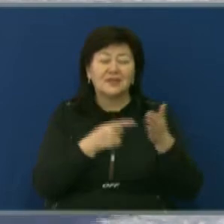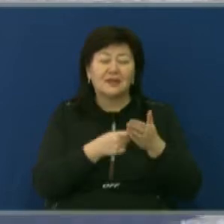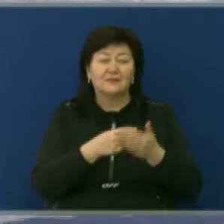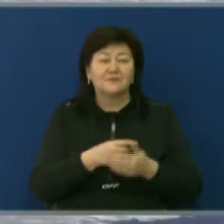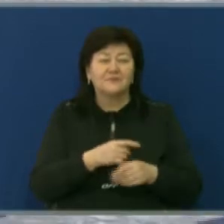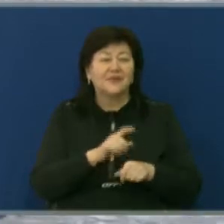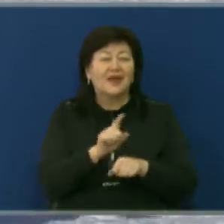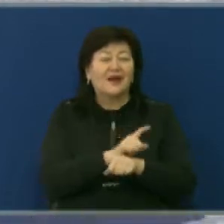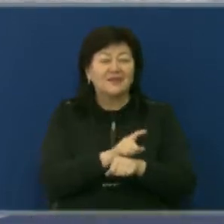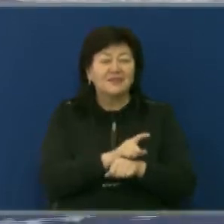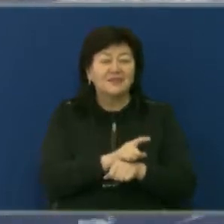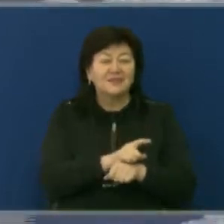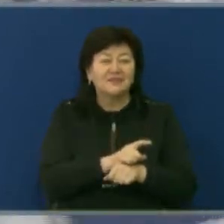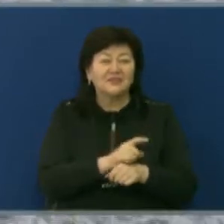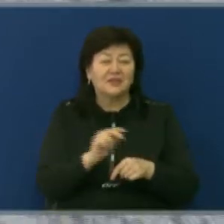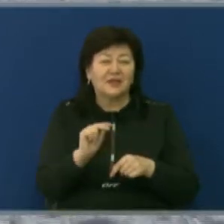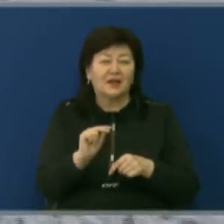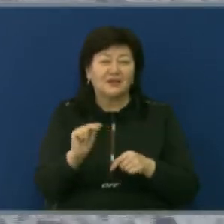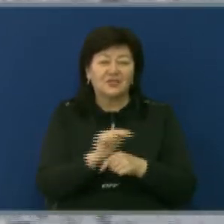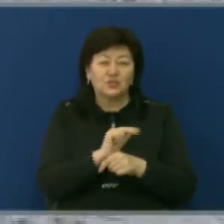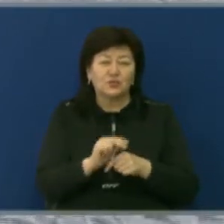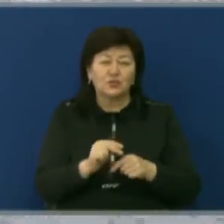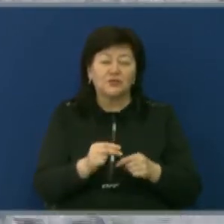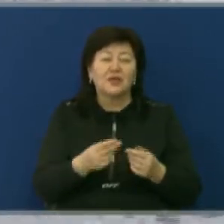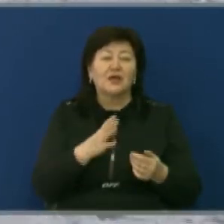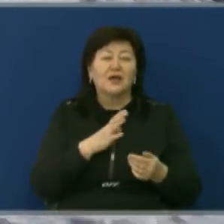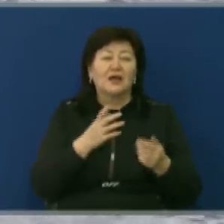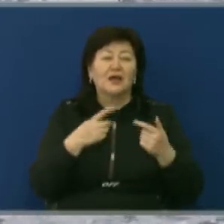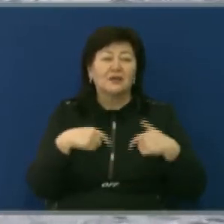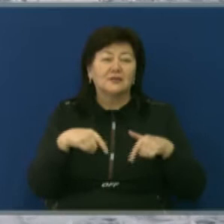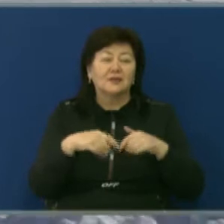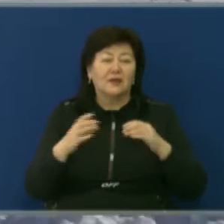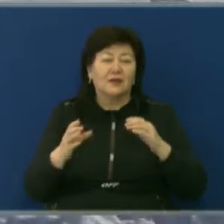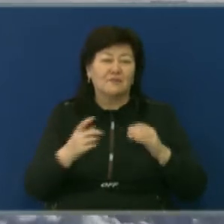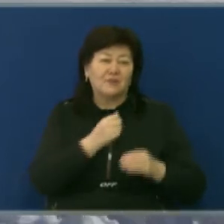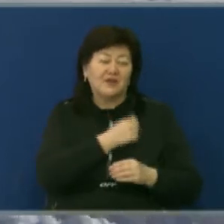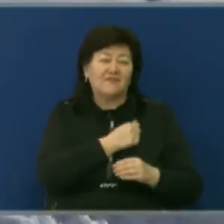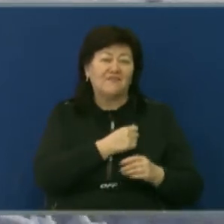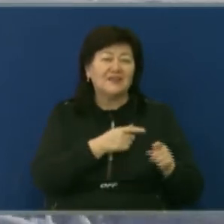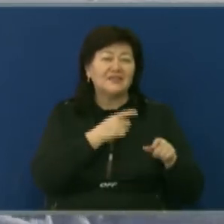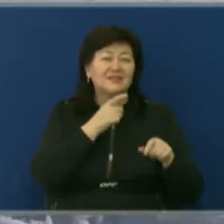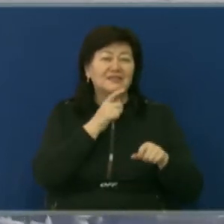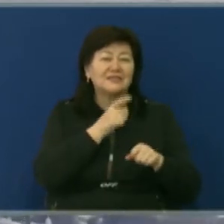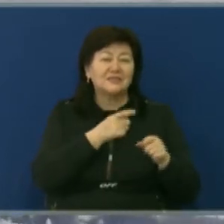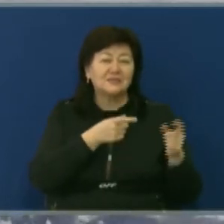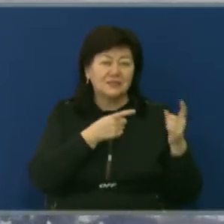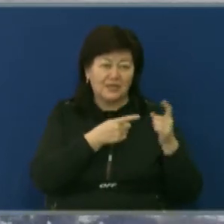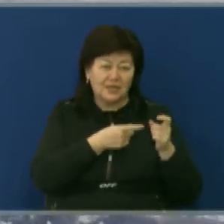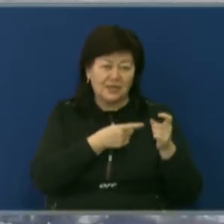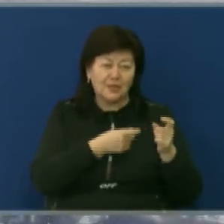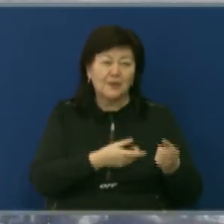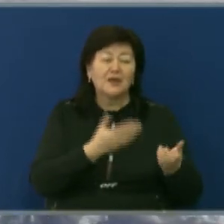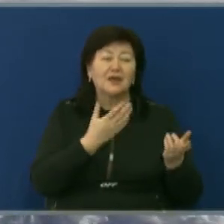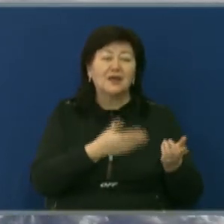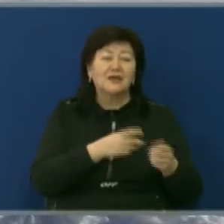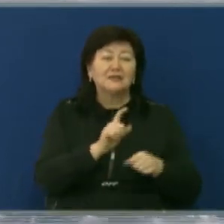Артиллерийские расчеты войсковой части 28-738 провели боевые стрельбы из 152-миллиметровой буксируемой